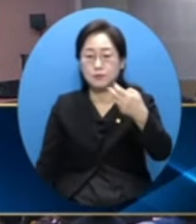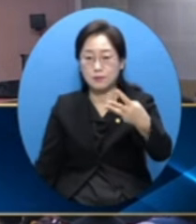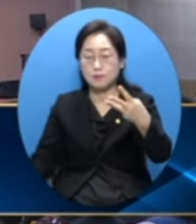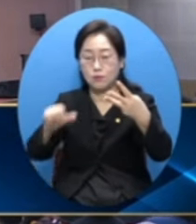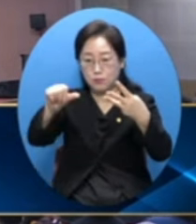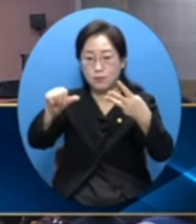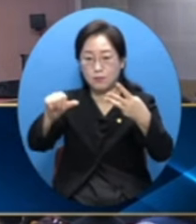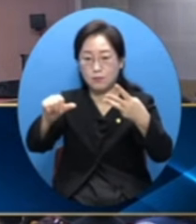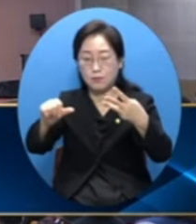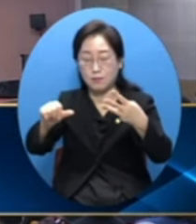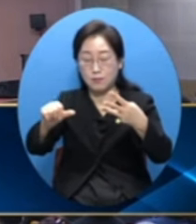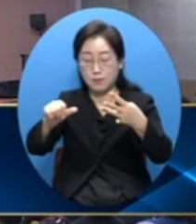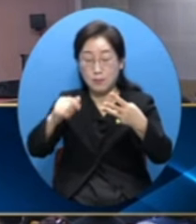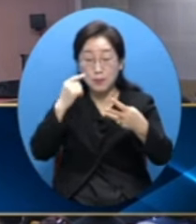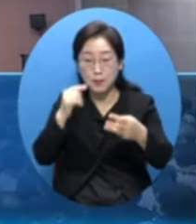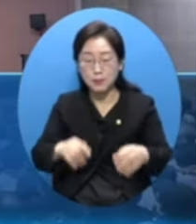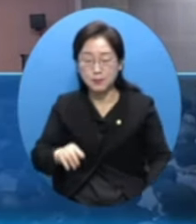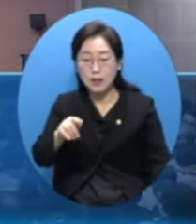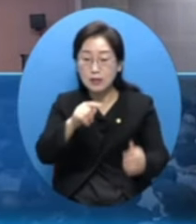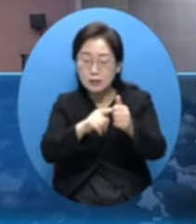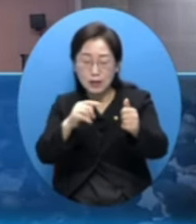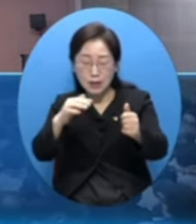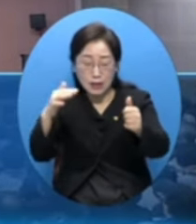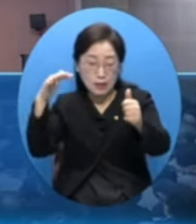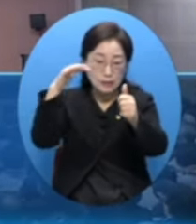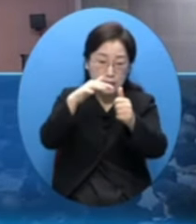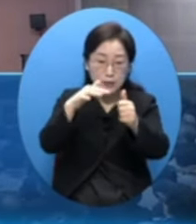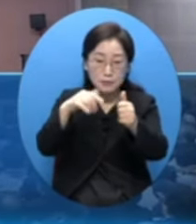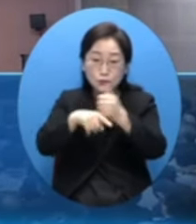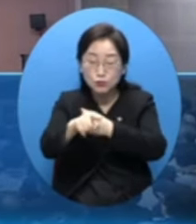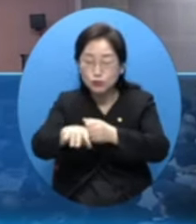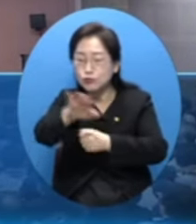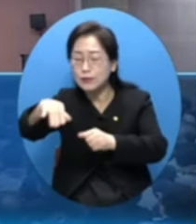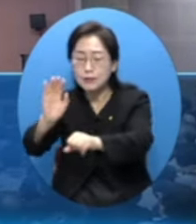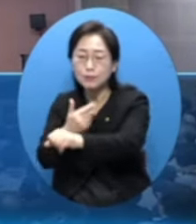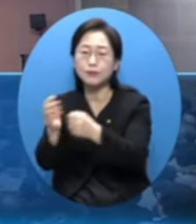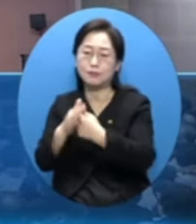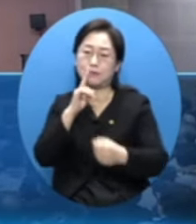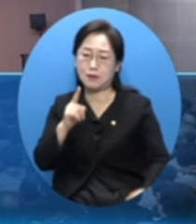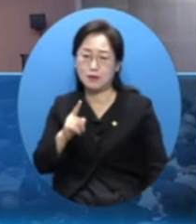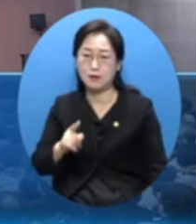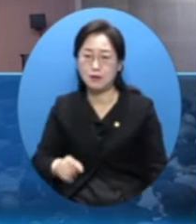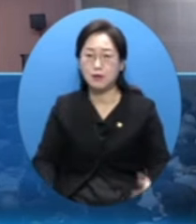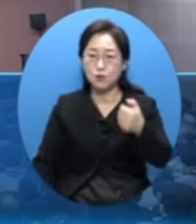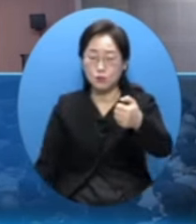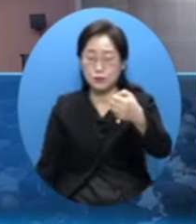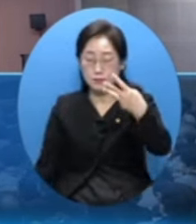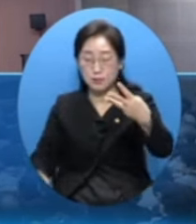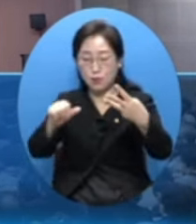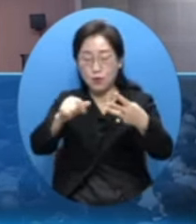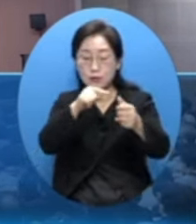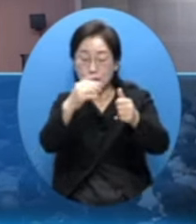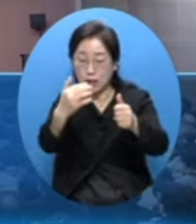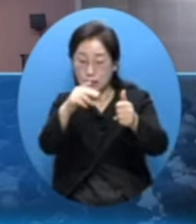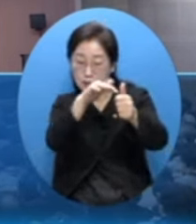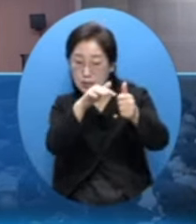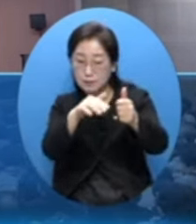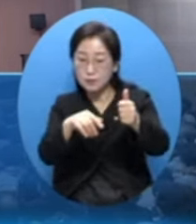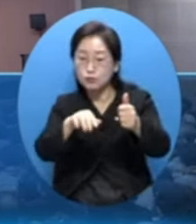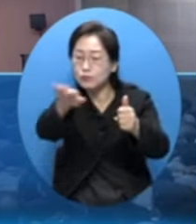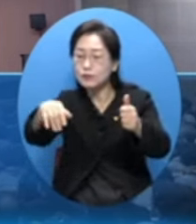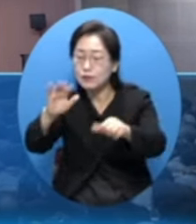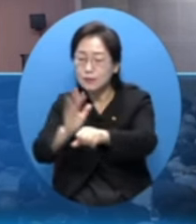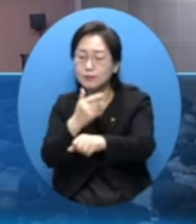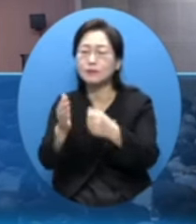그 기록이 나옵니다 그가 찔림은 우리 허물 때문이라고 그가 말씀했습니다 53장의 5절에 그가 찌름은 우리의 허물